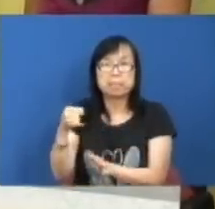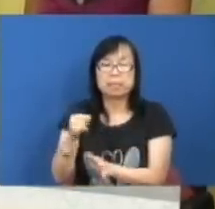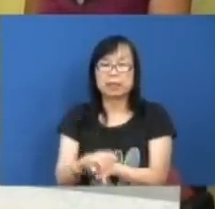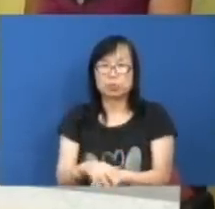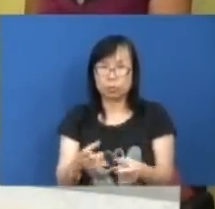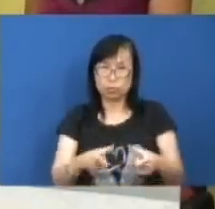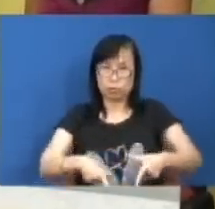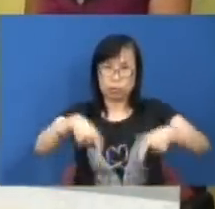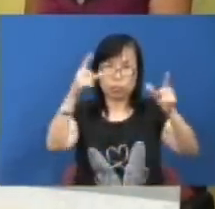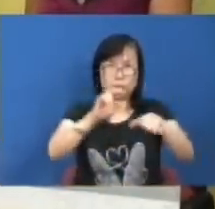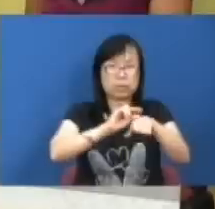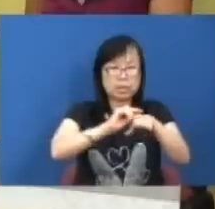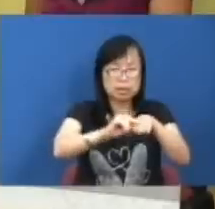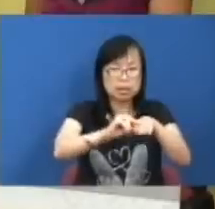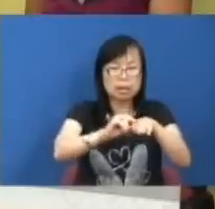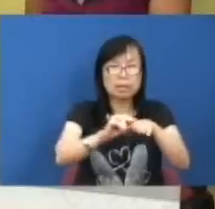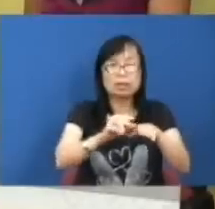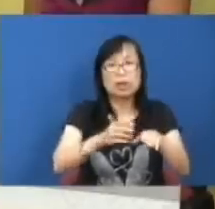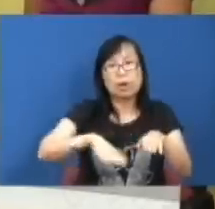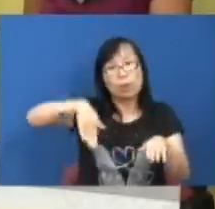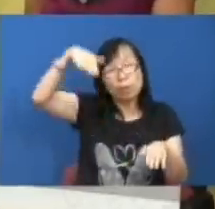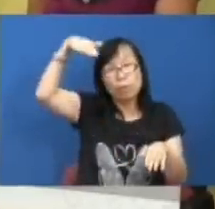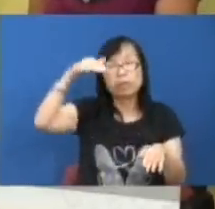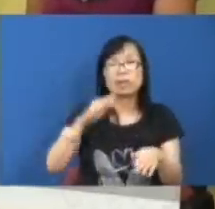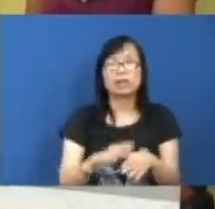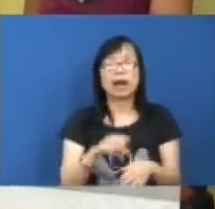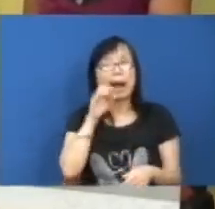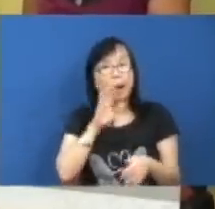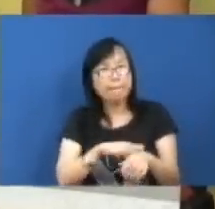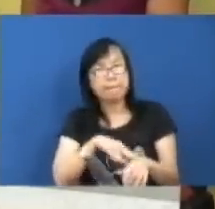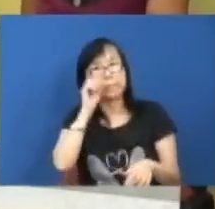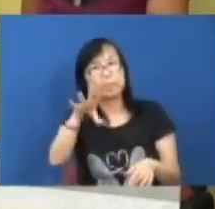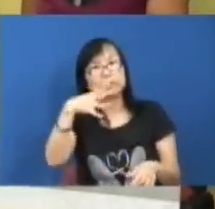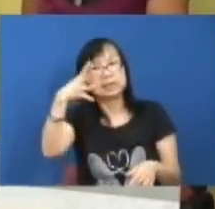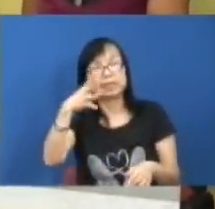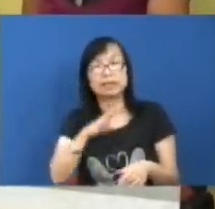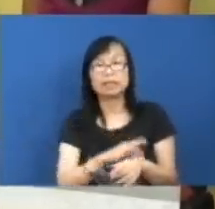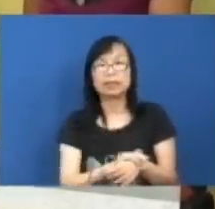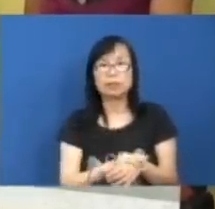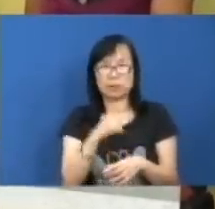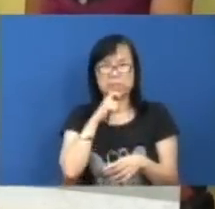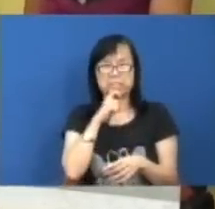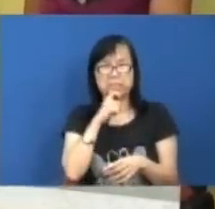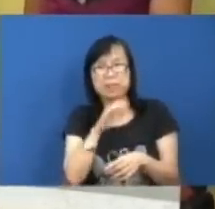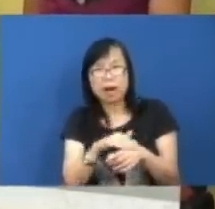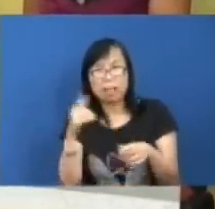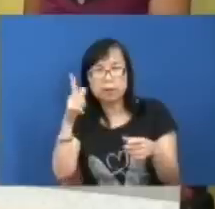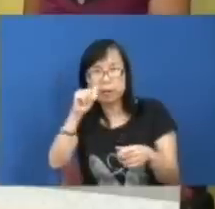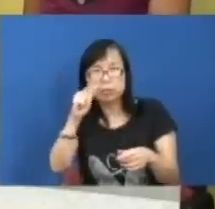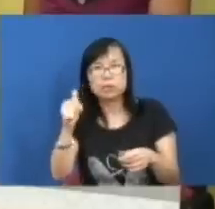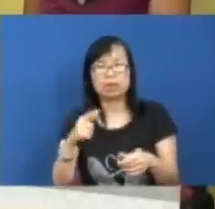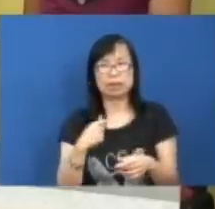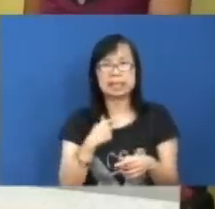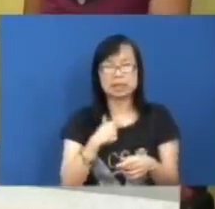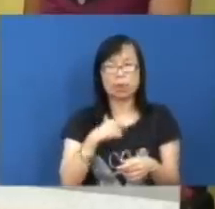樹枝密度高嘅油漆，即係好似我哋頭先所講嘅四大類啦，咁萬一真係有啲污染嘅時候咧，我哋絕對係可以清